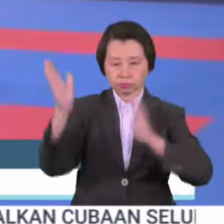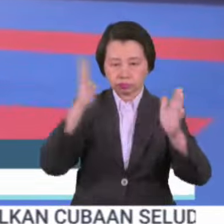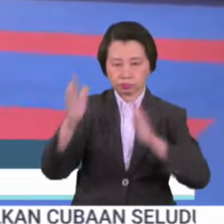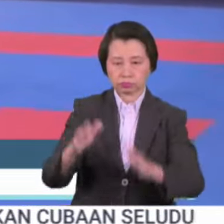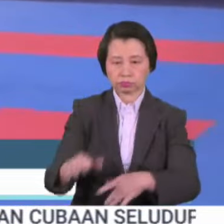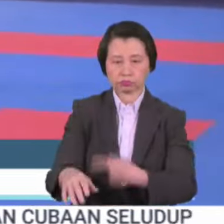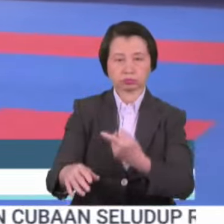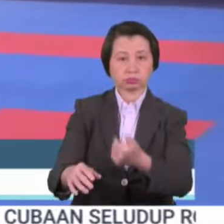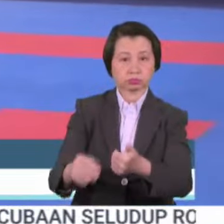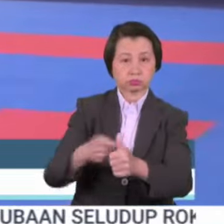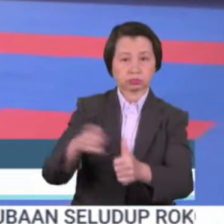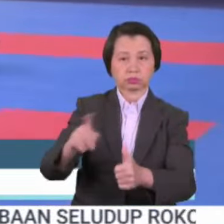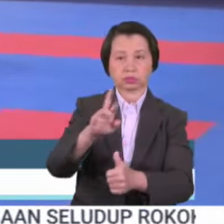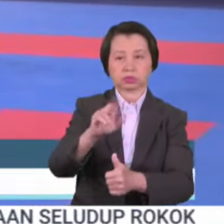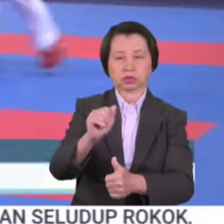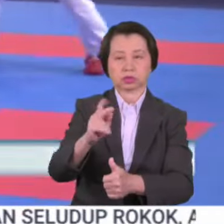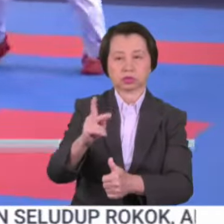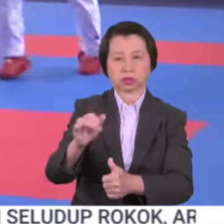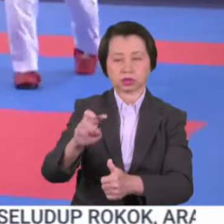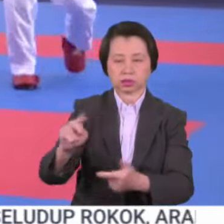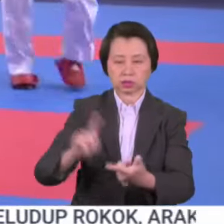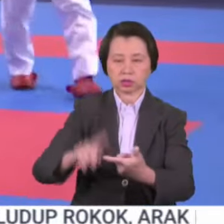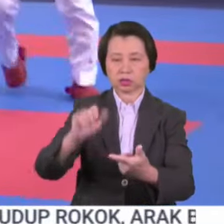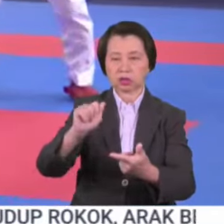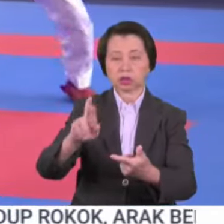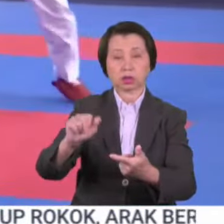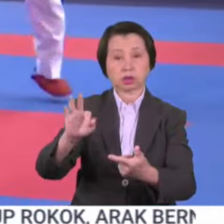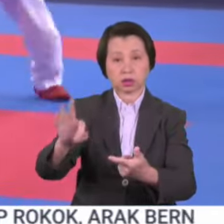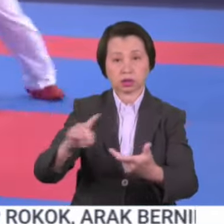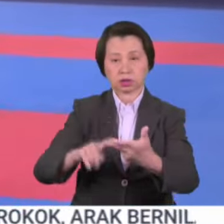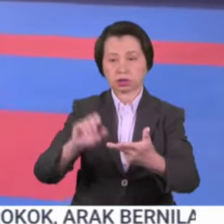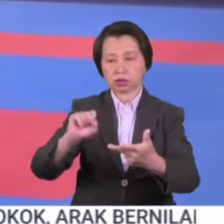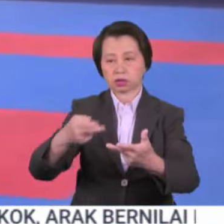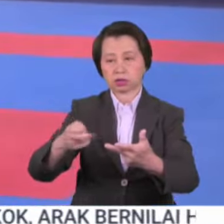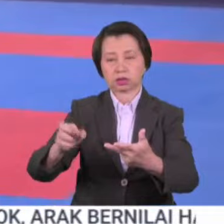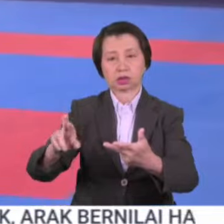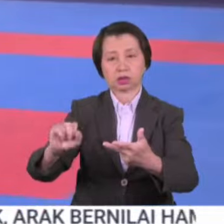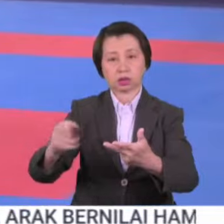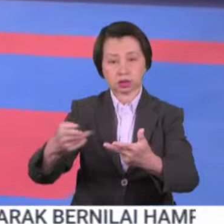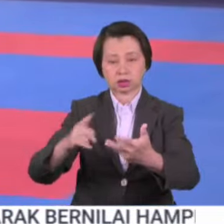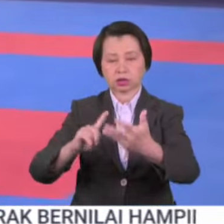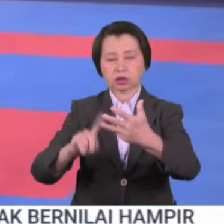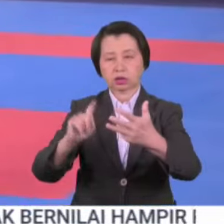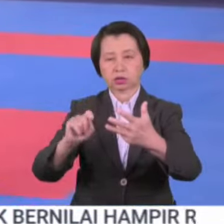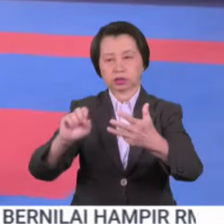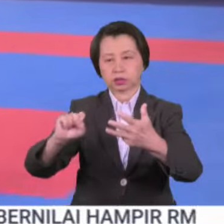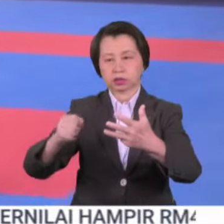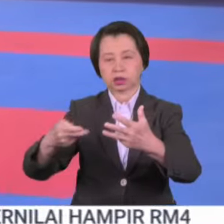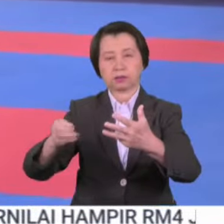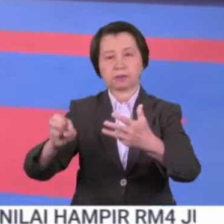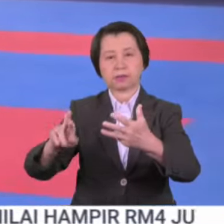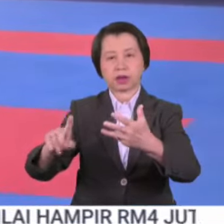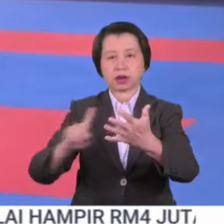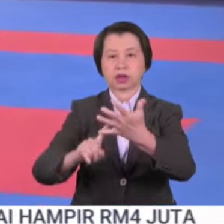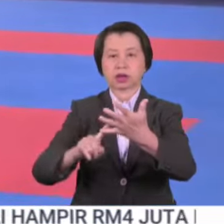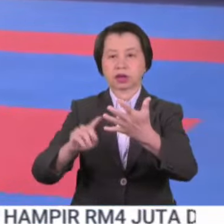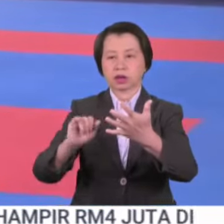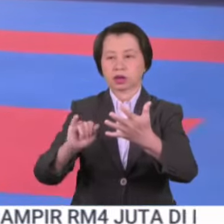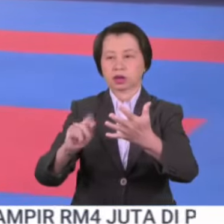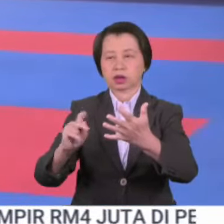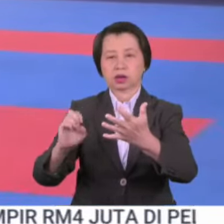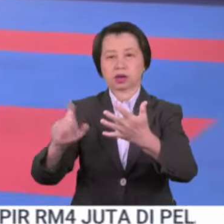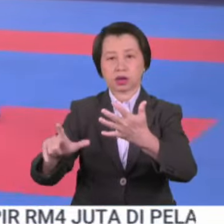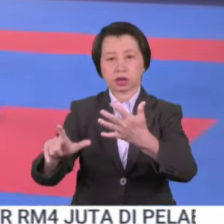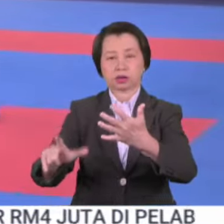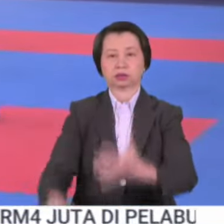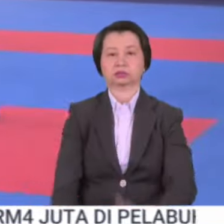menjadi pertaruhan seperti Zakiah Adnan, Muhammad Arif Afifuddin, Syahirah Amirah Azlan, Si Shah Malarani dan Muhammad Aikal